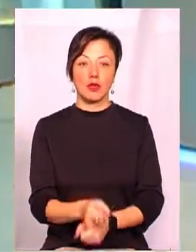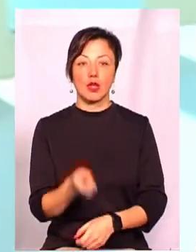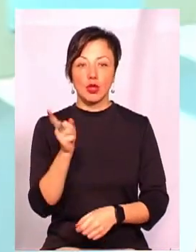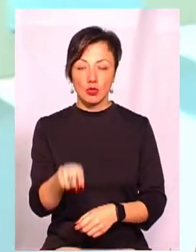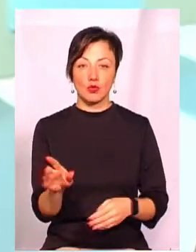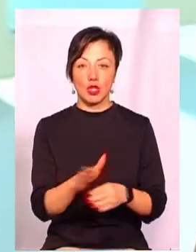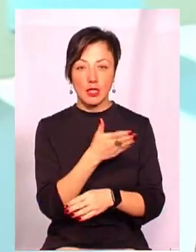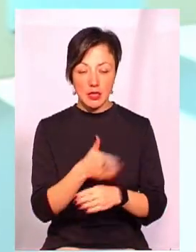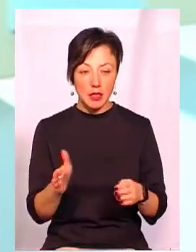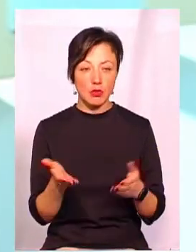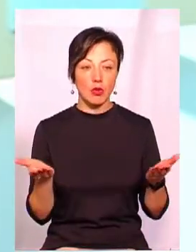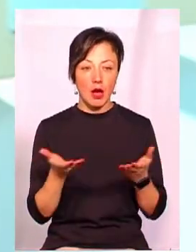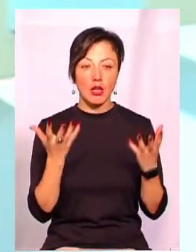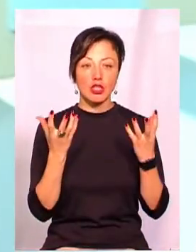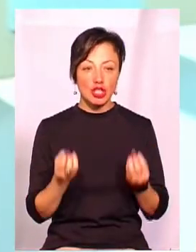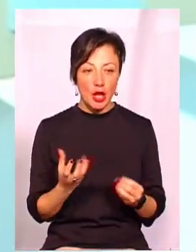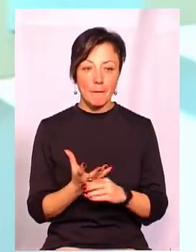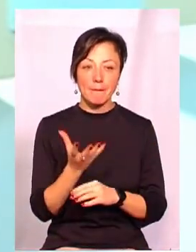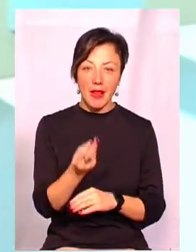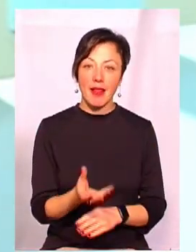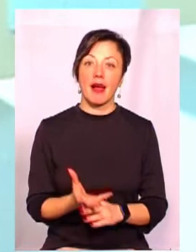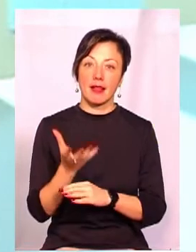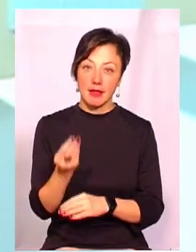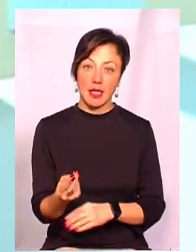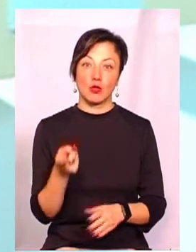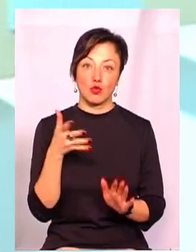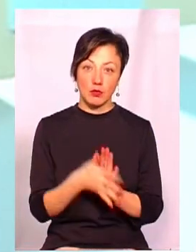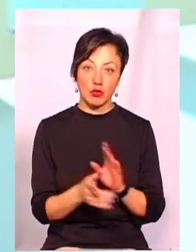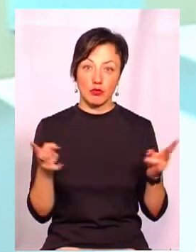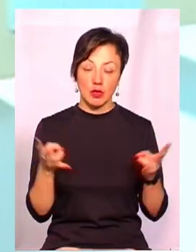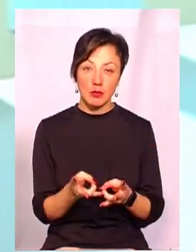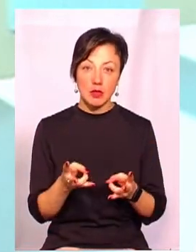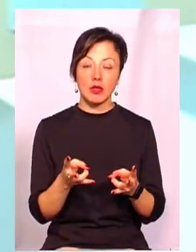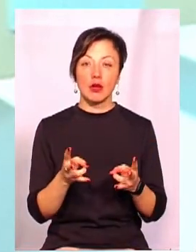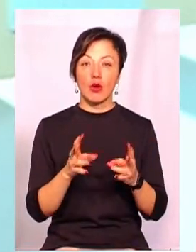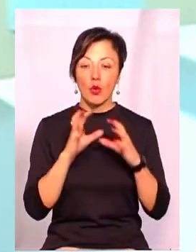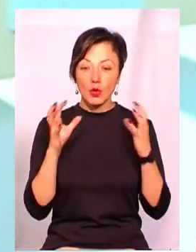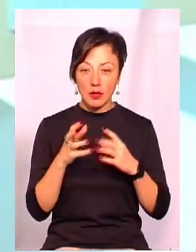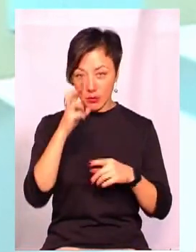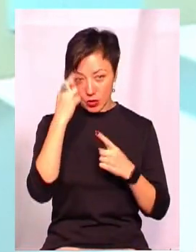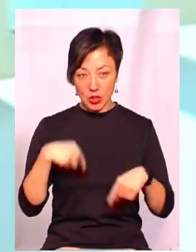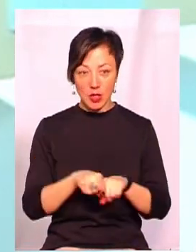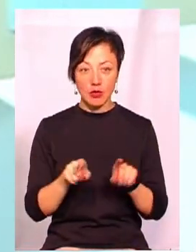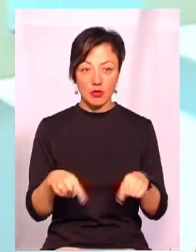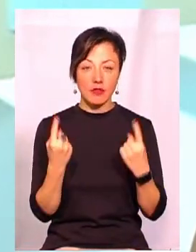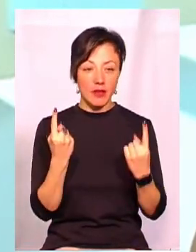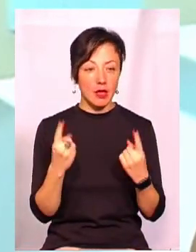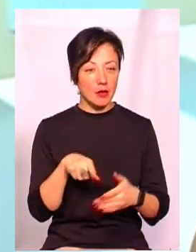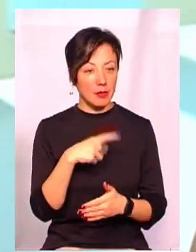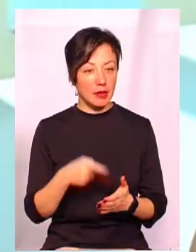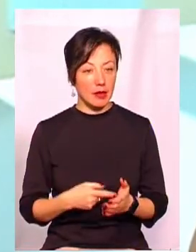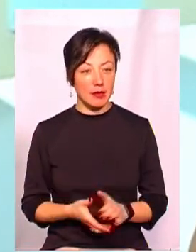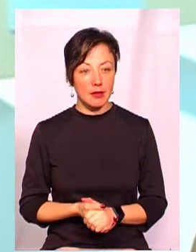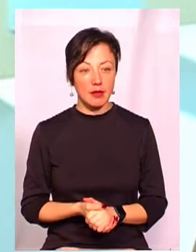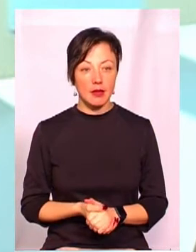Значить, ми додушуємо ту частину, котра ще платить, котра ще розуміє, що потрібно утримувати цю державу. І тут теж велике